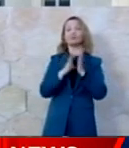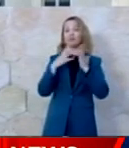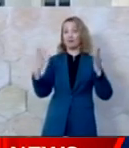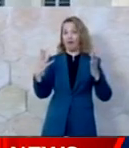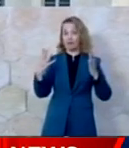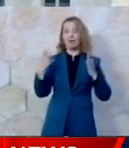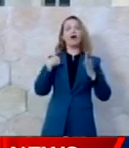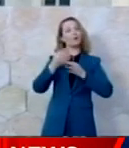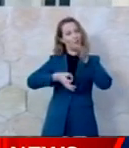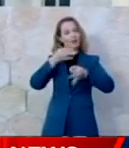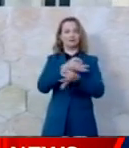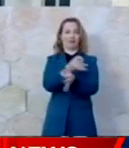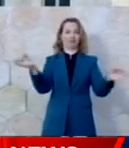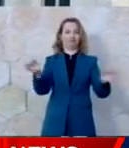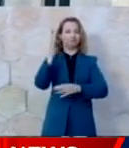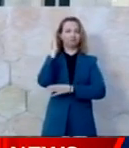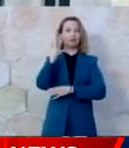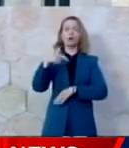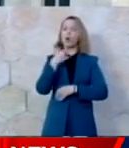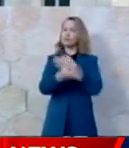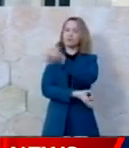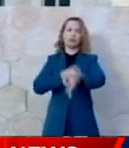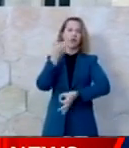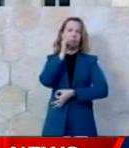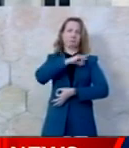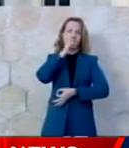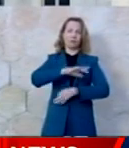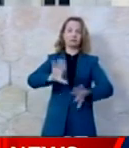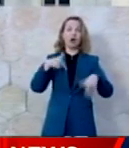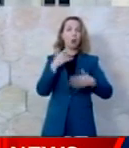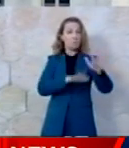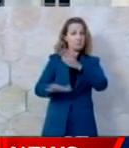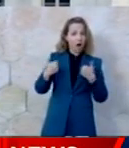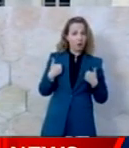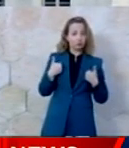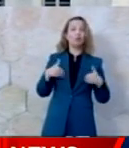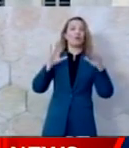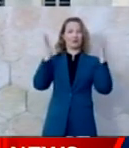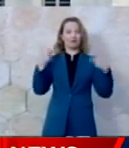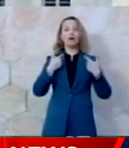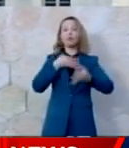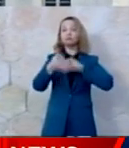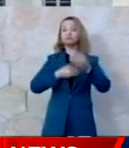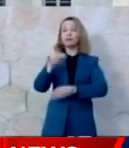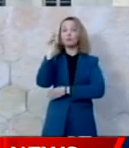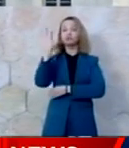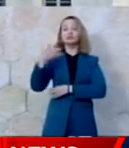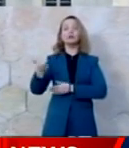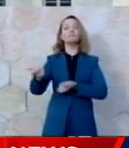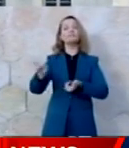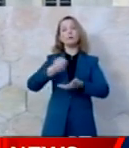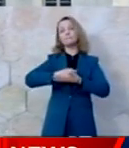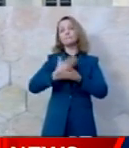υποσχέθηκα θαύματα. Δεν είμαι θαυματουργός ούτε μάγος. Σας υποσχέθηκα μεθοδική δουλειά και